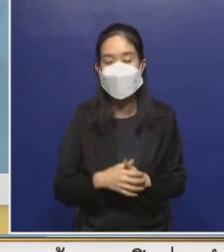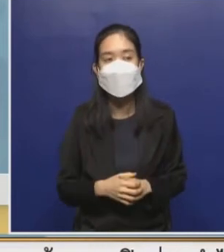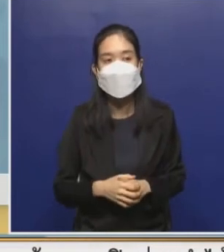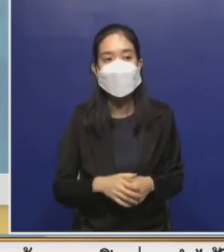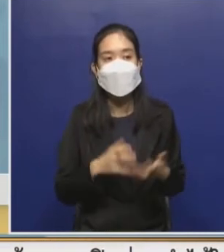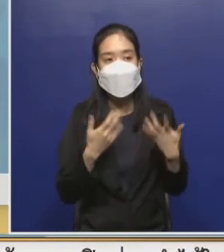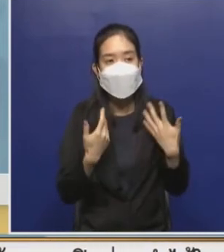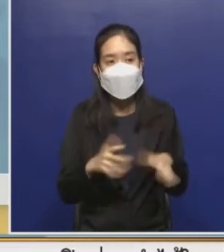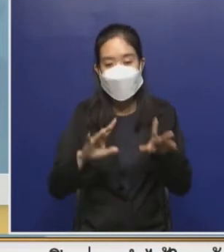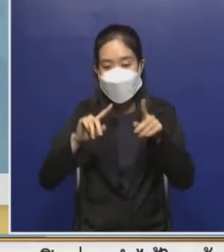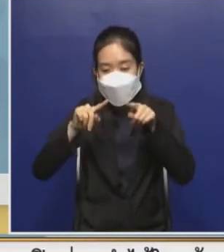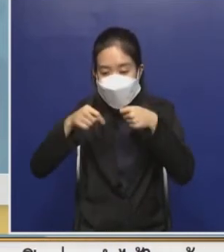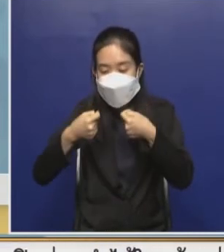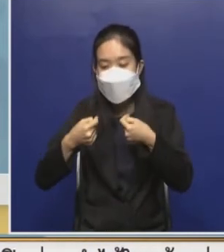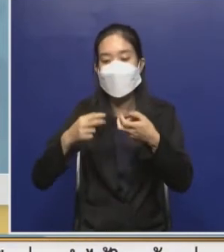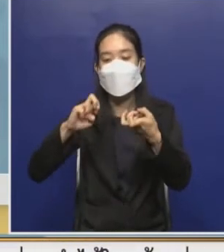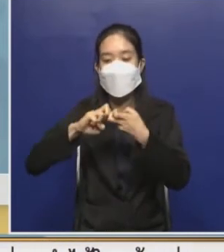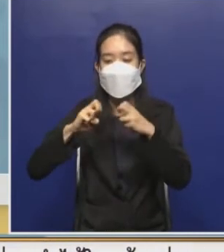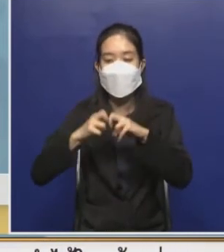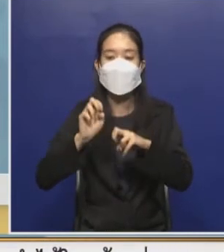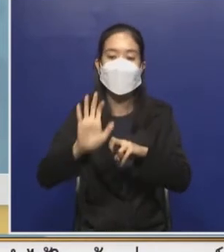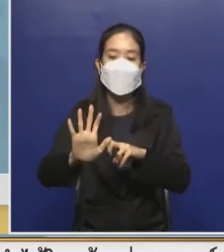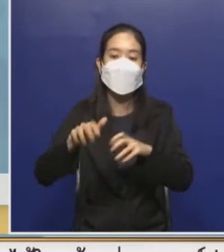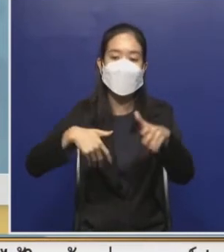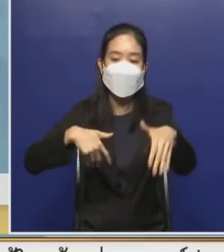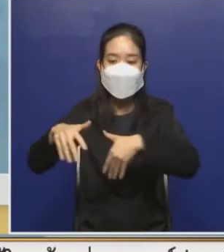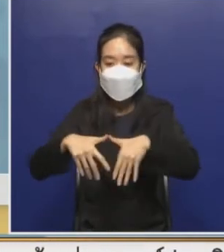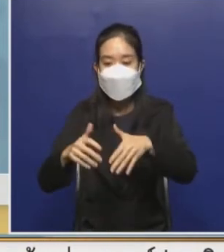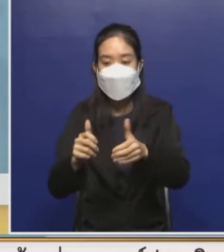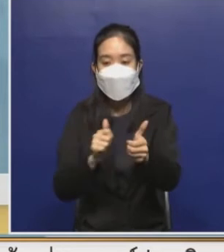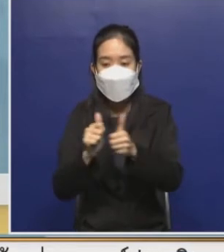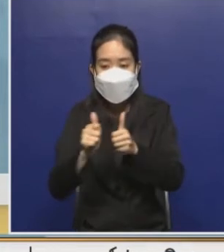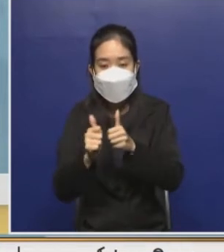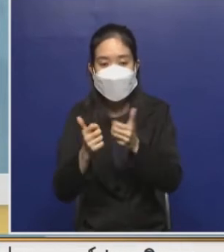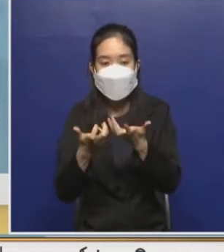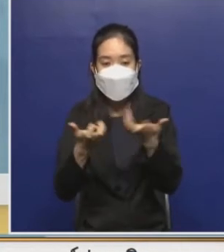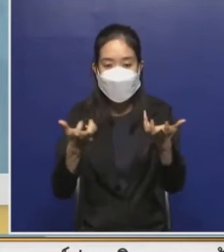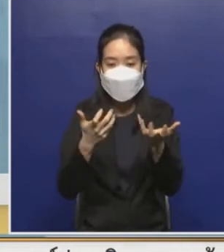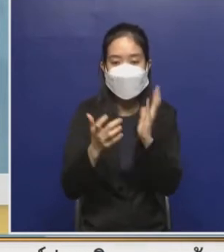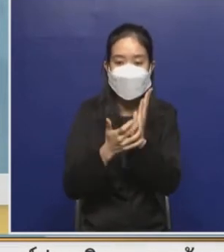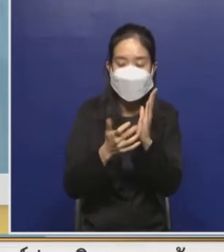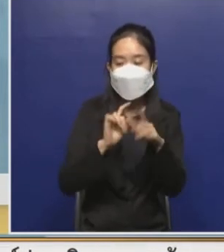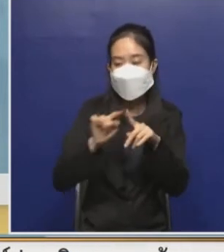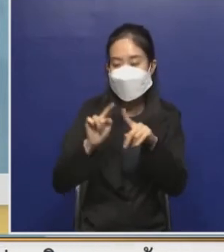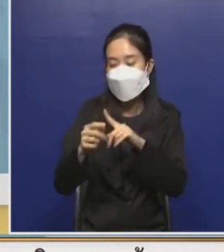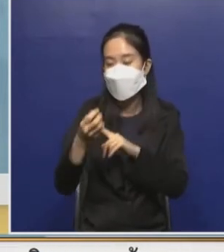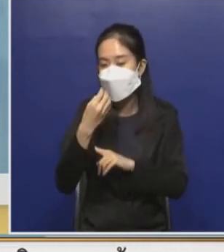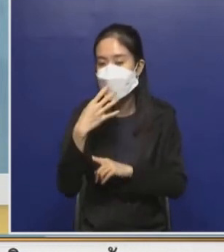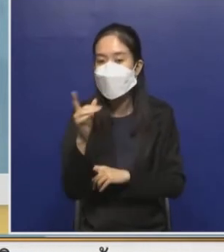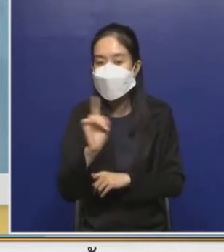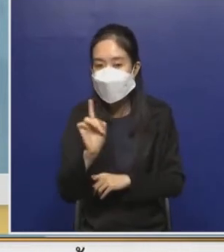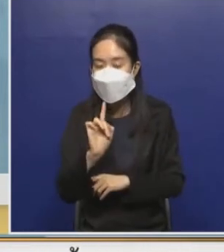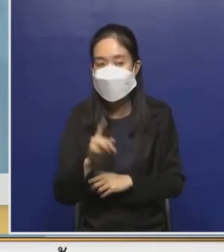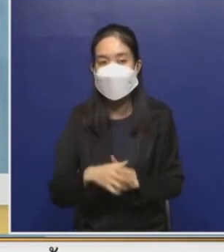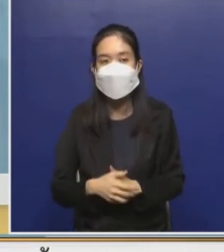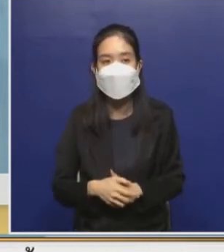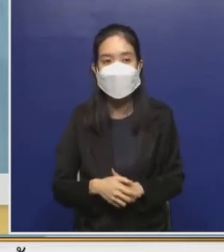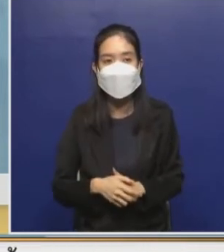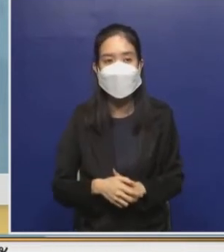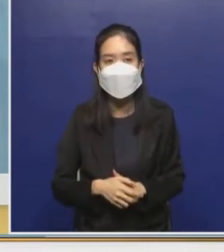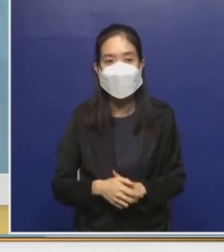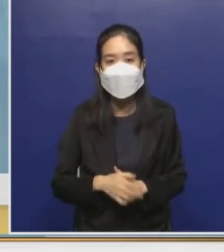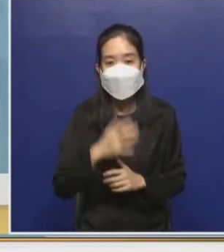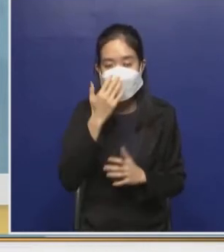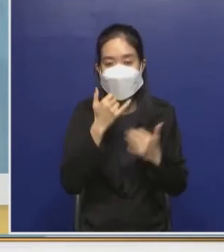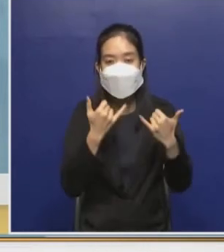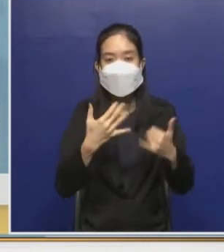้ตอบโจติ ปัญหาของประชาชนและการแ่งขนของโคด้ายนั่หมายคามวาประเทศของเราต้องการนวักรรที่เปลี่นไป